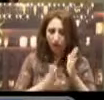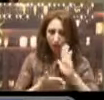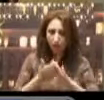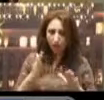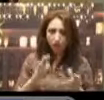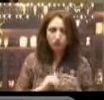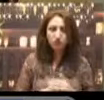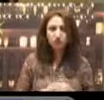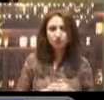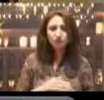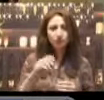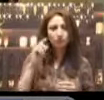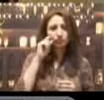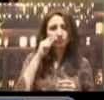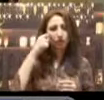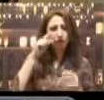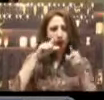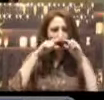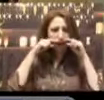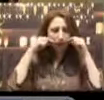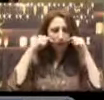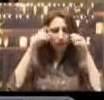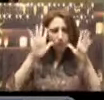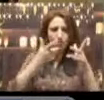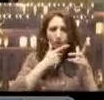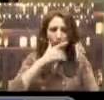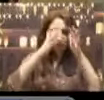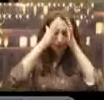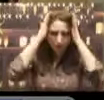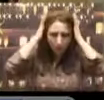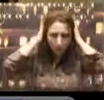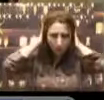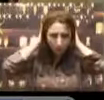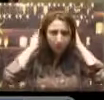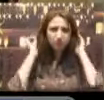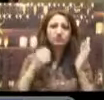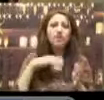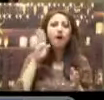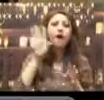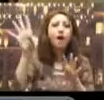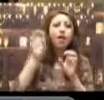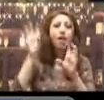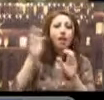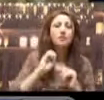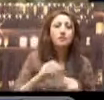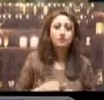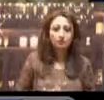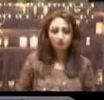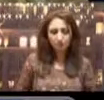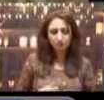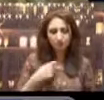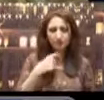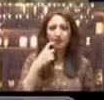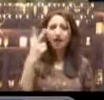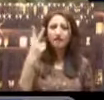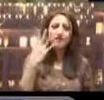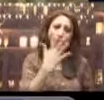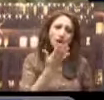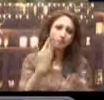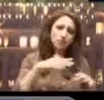وسيرة اينشتاين دي بتجيب لي ده اكتر حد اثر في حياتي اينشتاين. بعد ما خلصت جامعه من سنه 2005